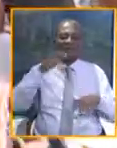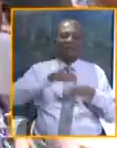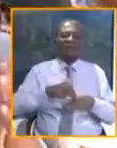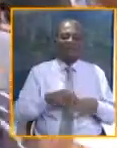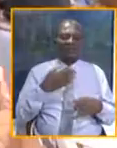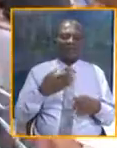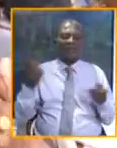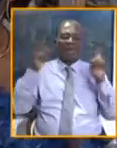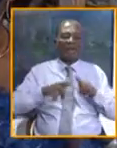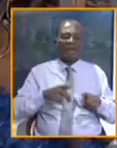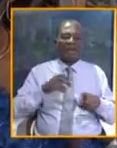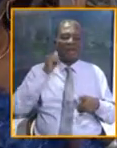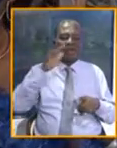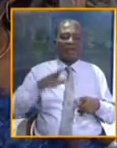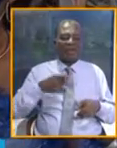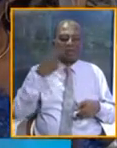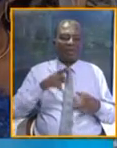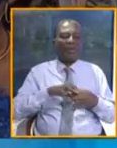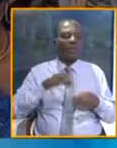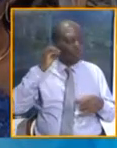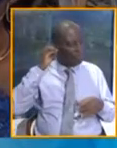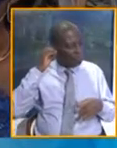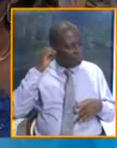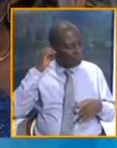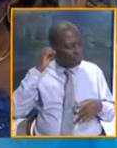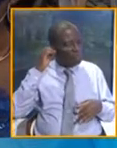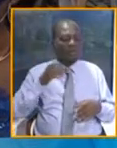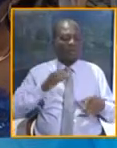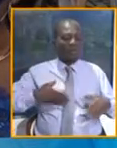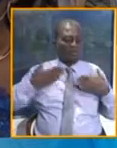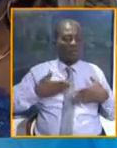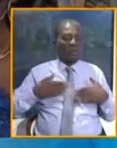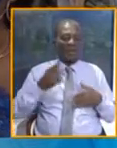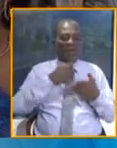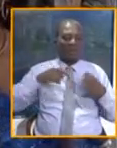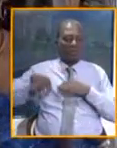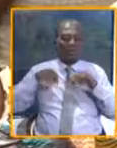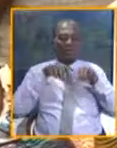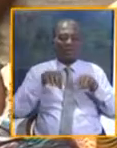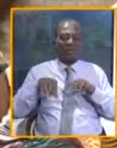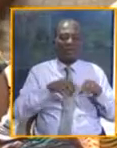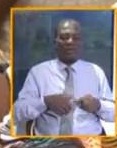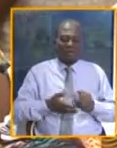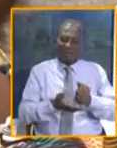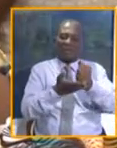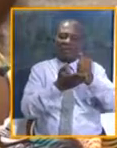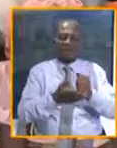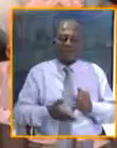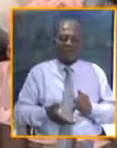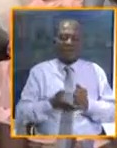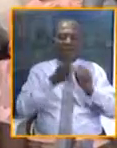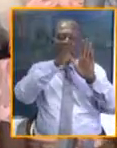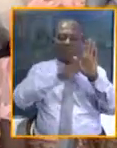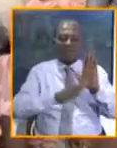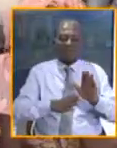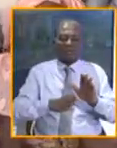financière. Quand la femme parle, on l'écoute. C'est ce qui nous réjouit, nous. Et donc, qu'est-ce que nous pouvons faire? C'est de l'accompagner. Accompagnement en